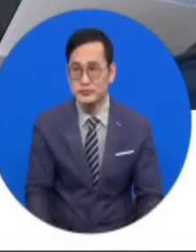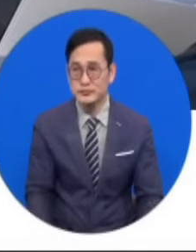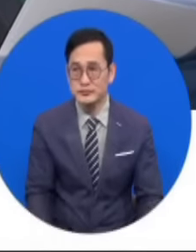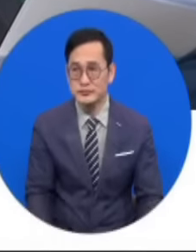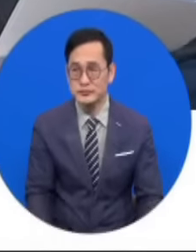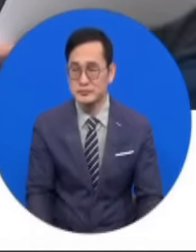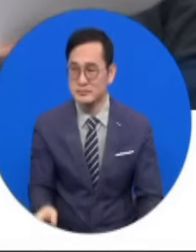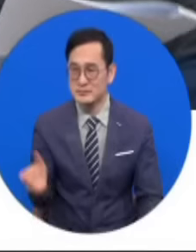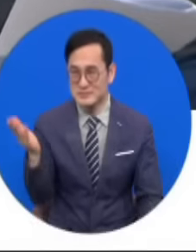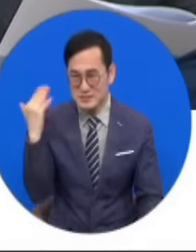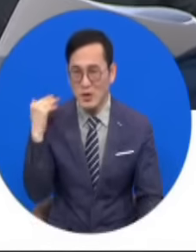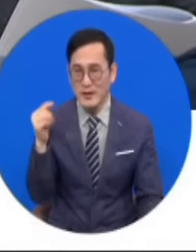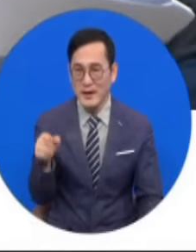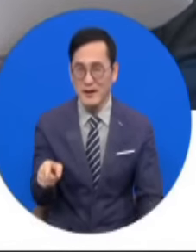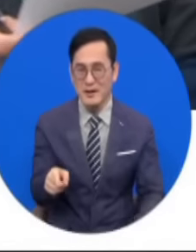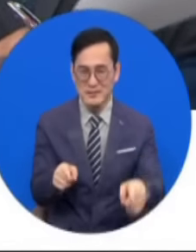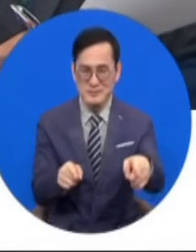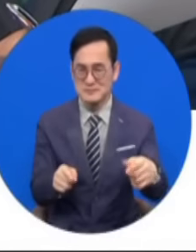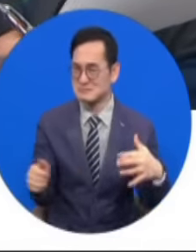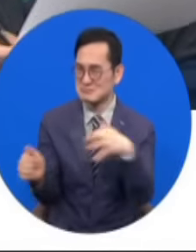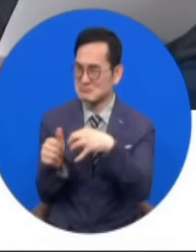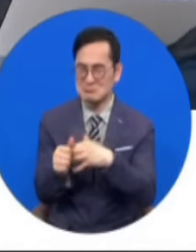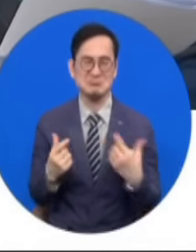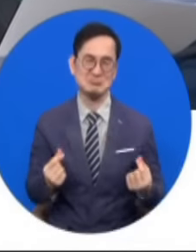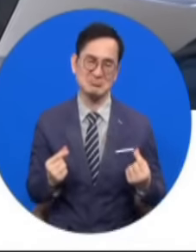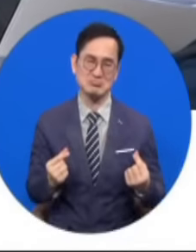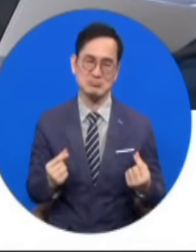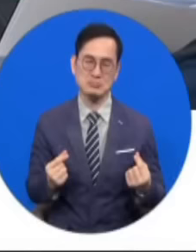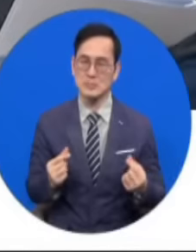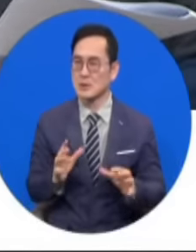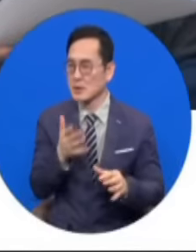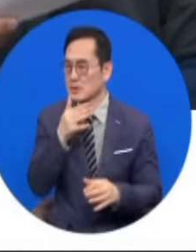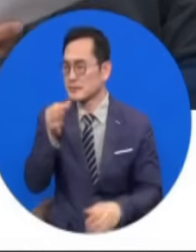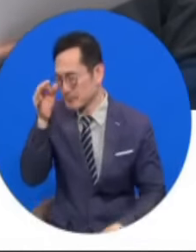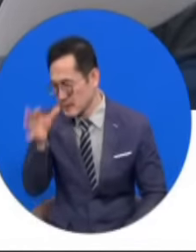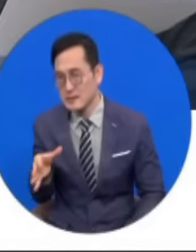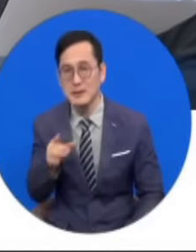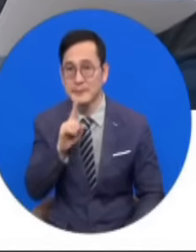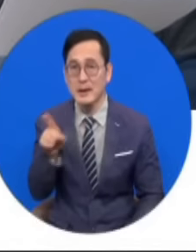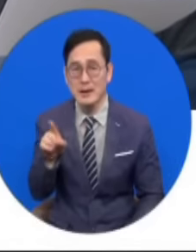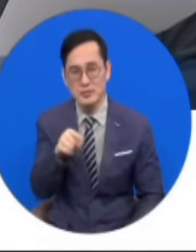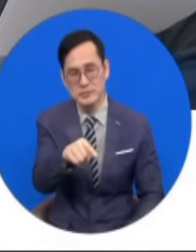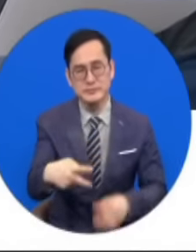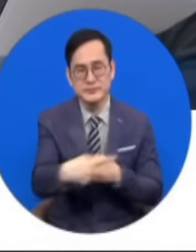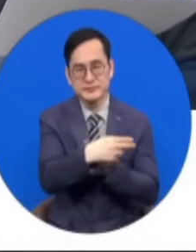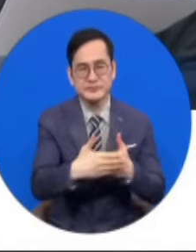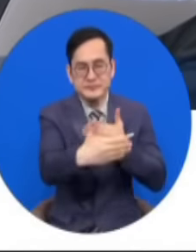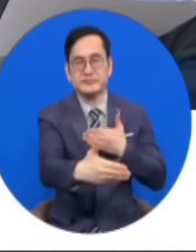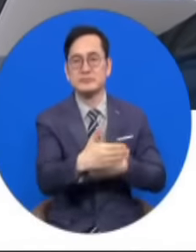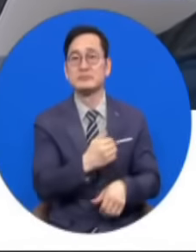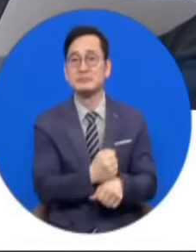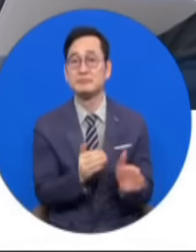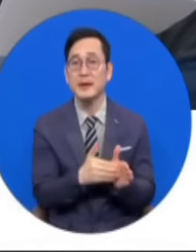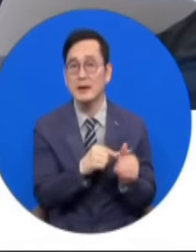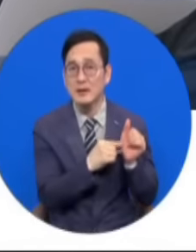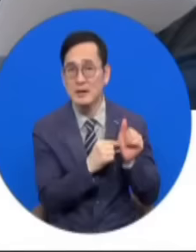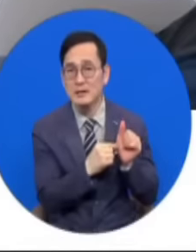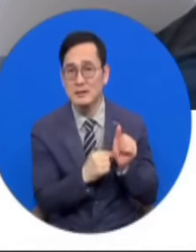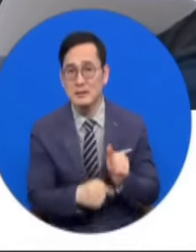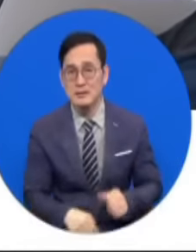했었거든요 그때 그런 것들이 분명 과거 사례가 있음에도 불구하고 뭔가이 팬덤 정치를 처음에 등에 업으면 뭔가 이게